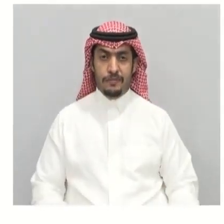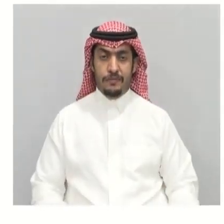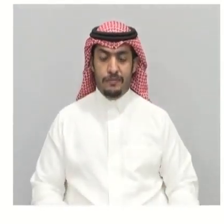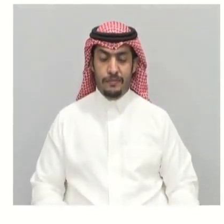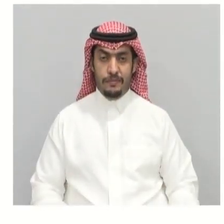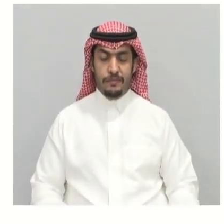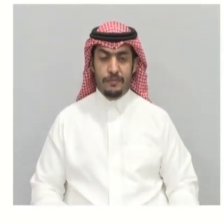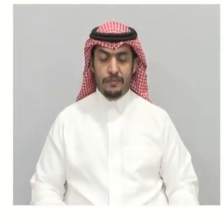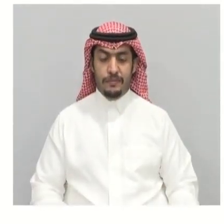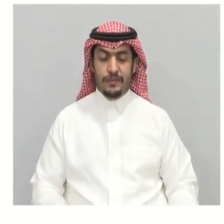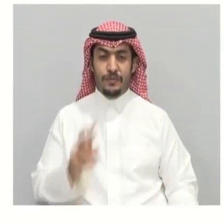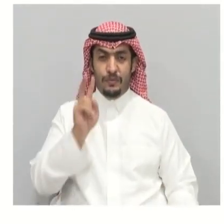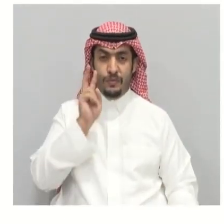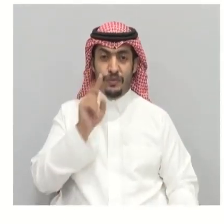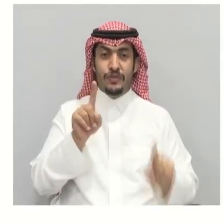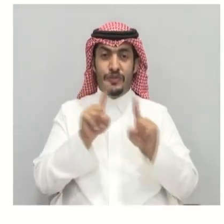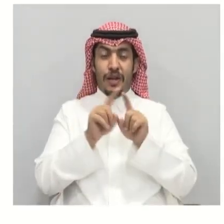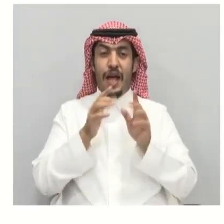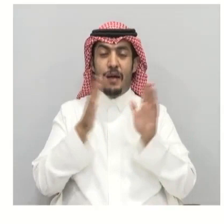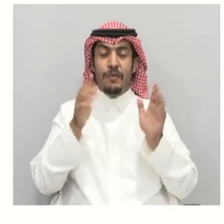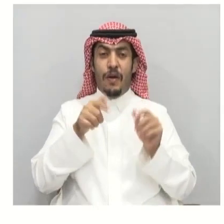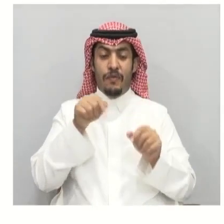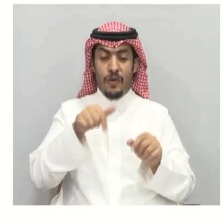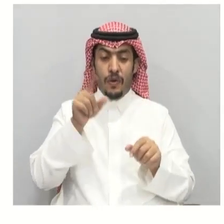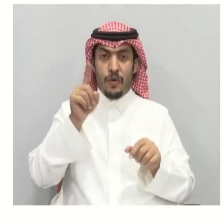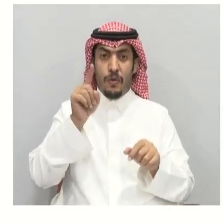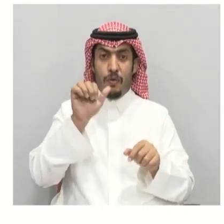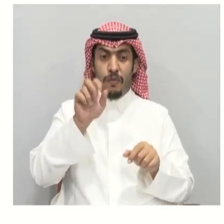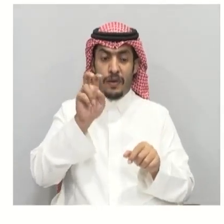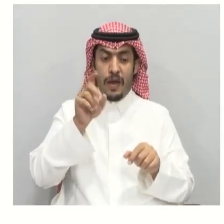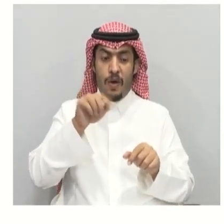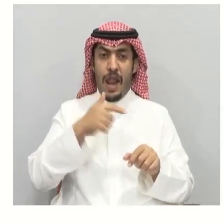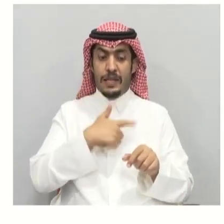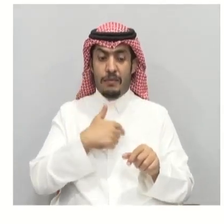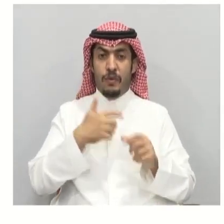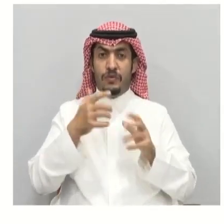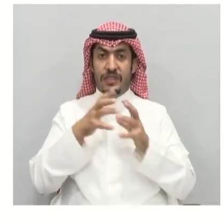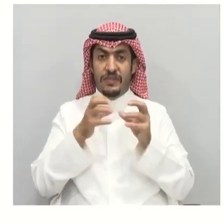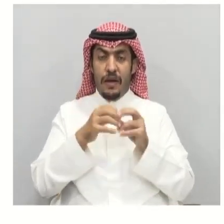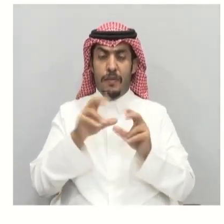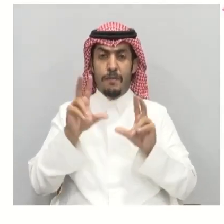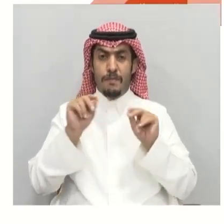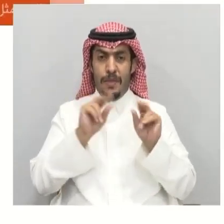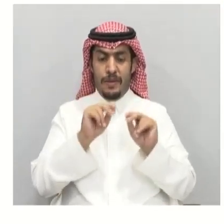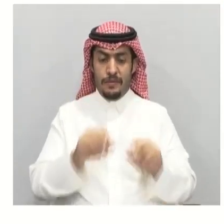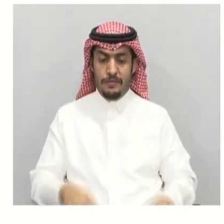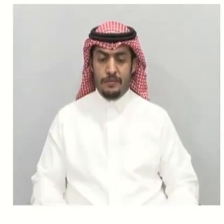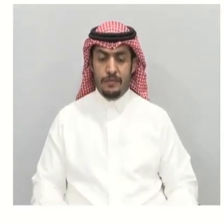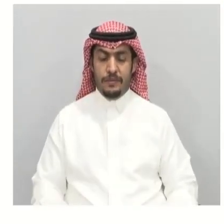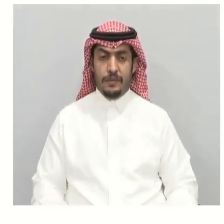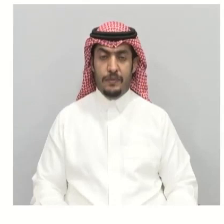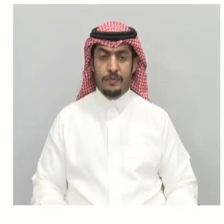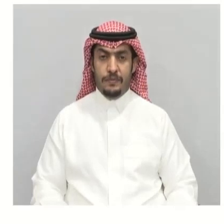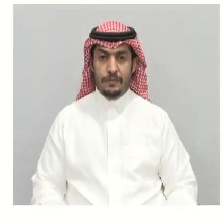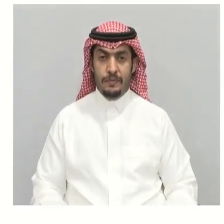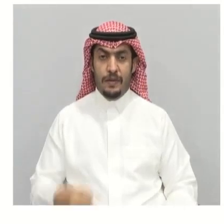الاكبر تاملوا معي فالشرك الاكبر في الربوبيه والالوهيه والاسماء والصفات في امثله معينه مثال